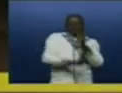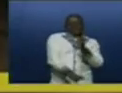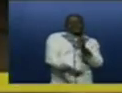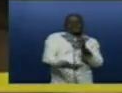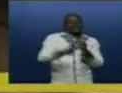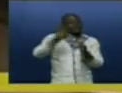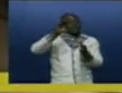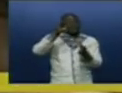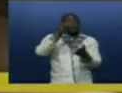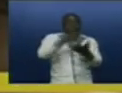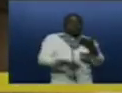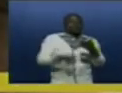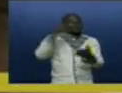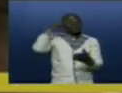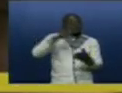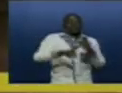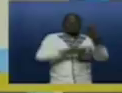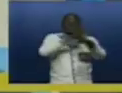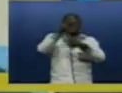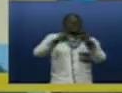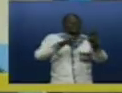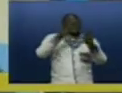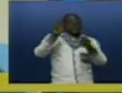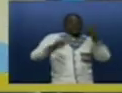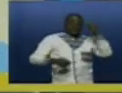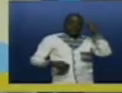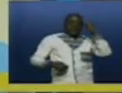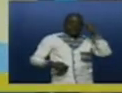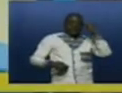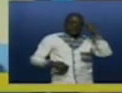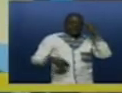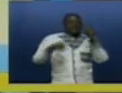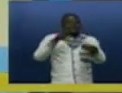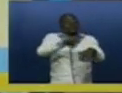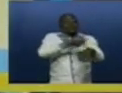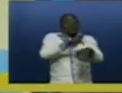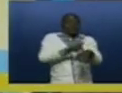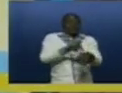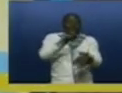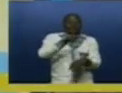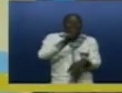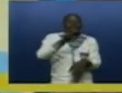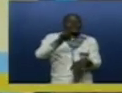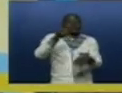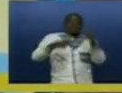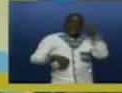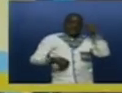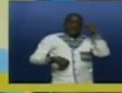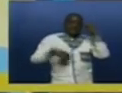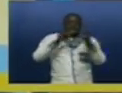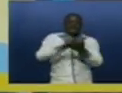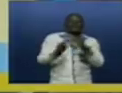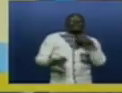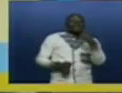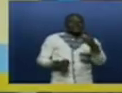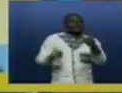de propagation de cette maladie. On est en période épidémique, ça veut dire on est en pleine